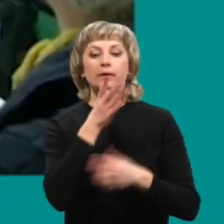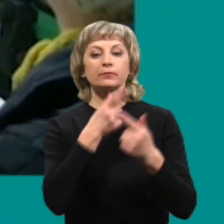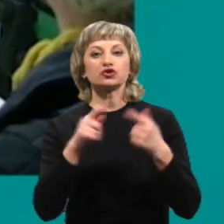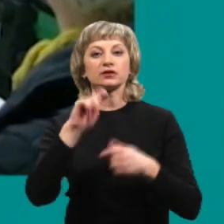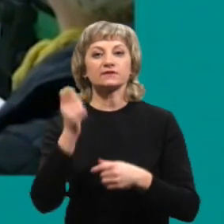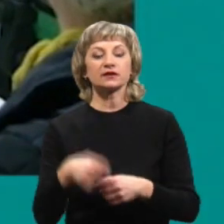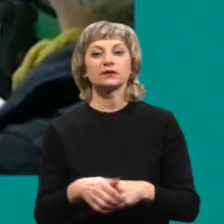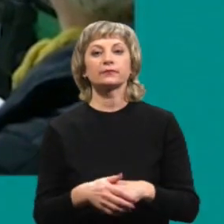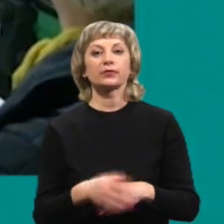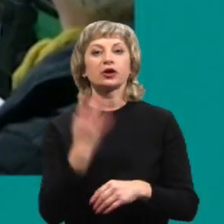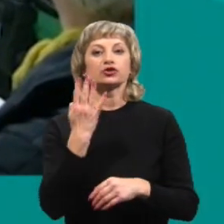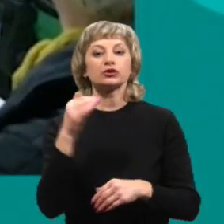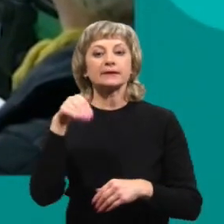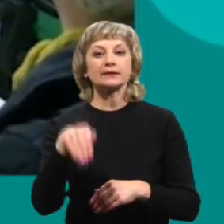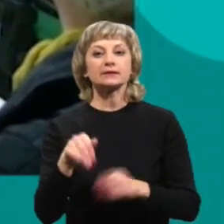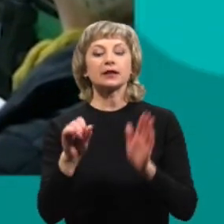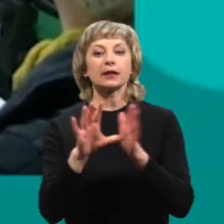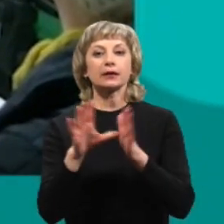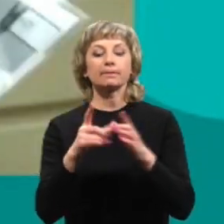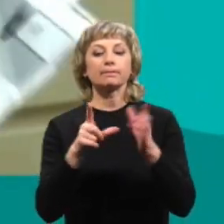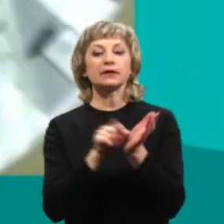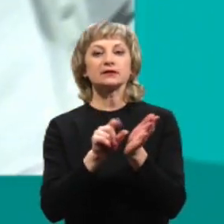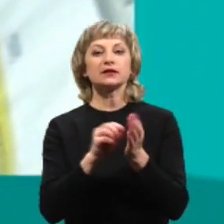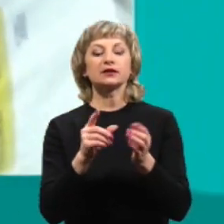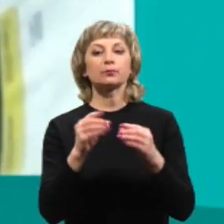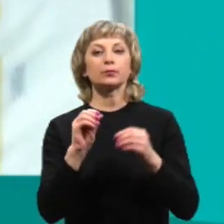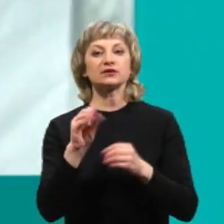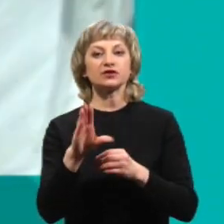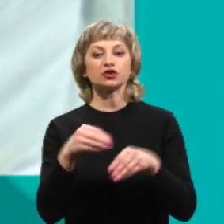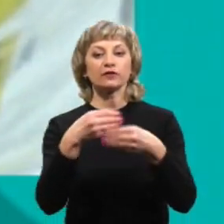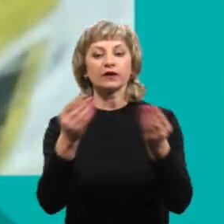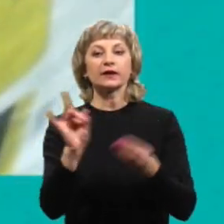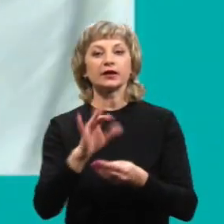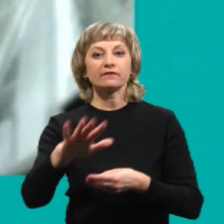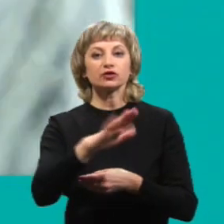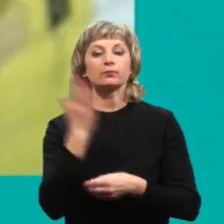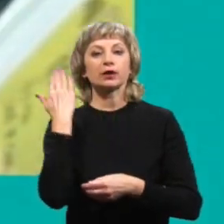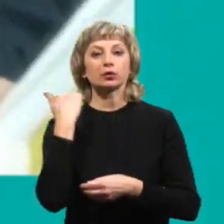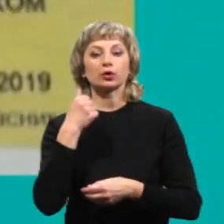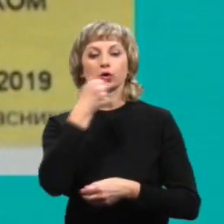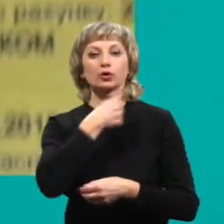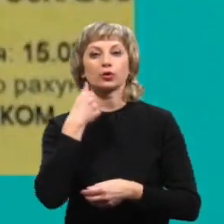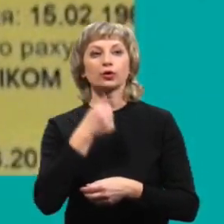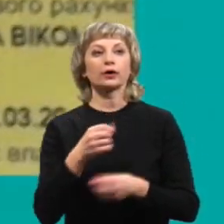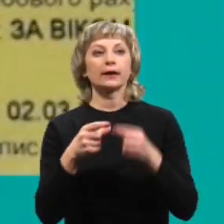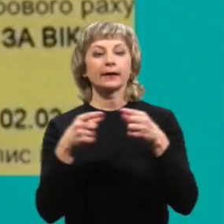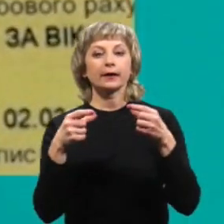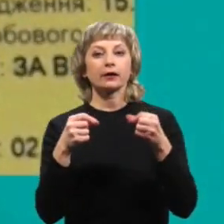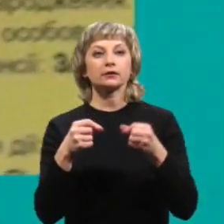війни. 4 тисячі електронних пенсійних посвідчень видали на Рівненщині минулого року. Картка